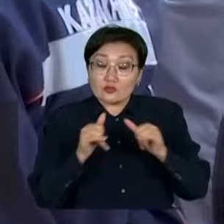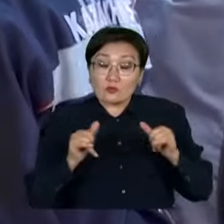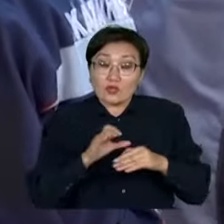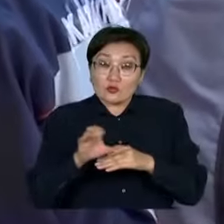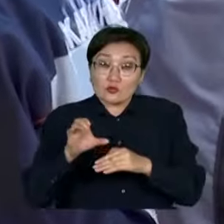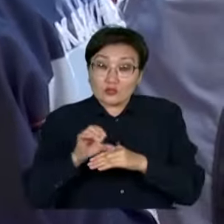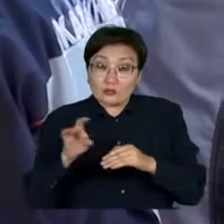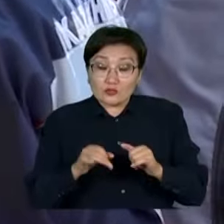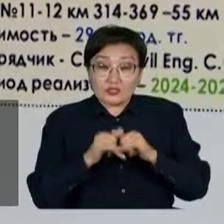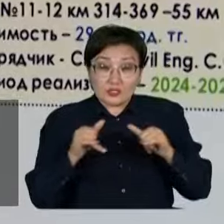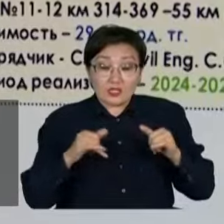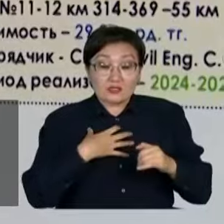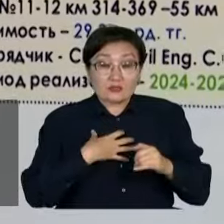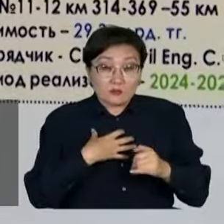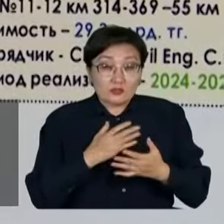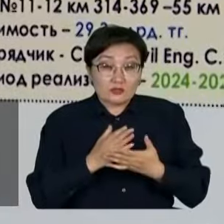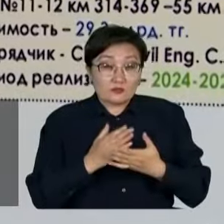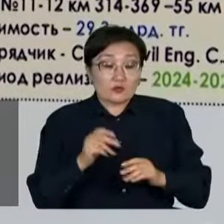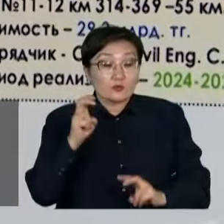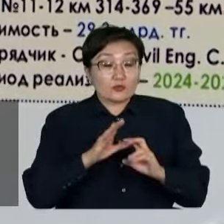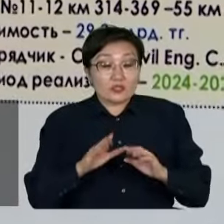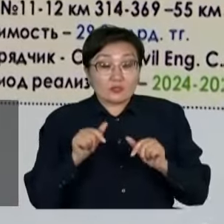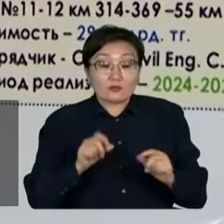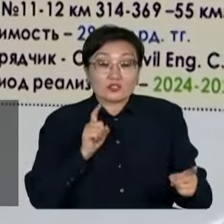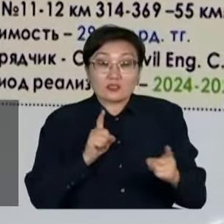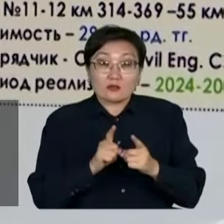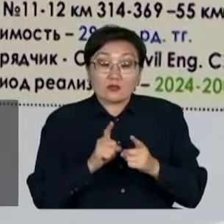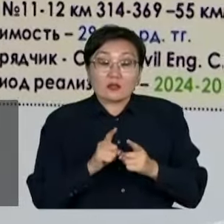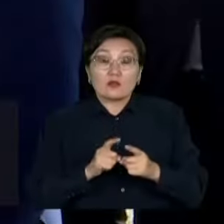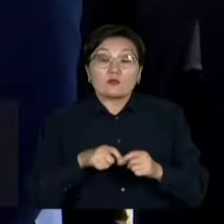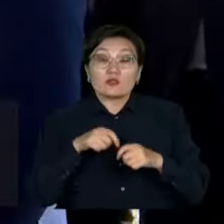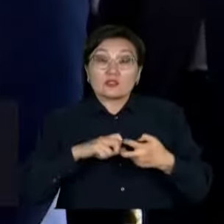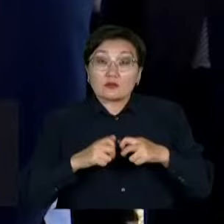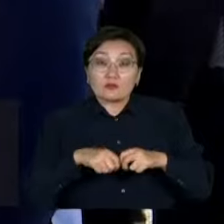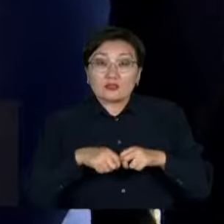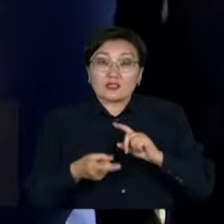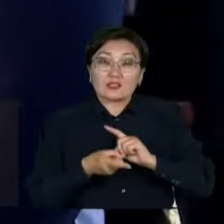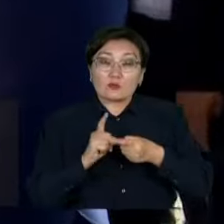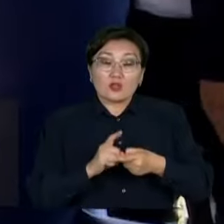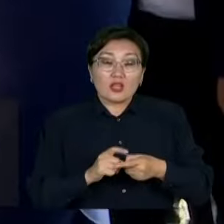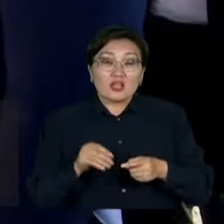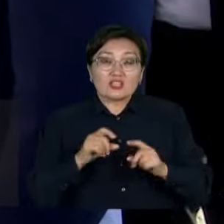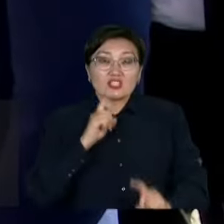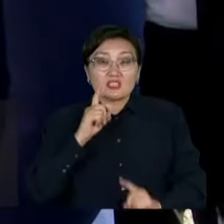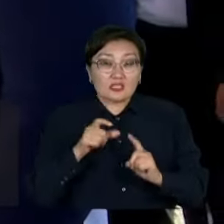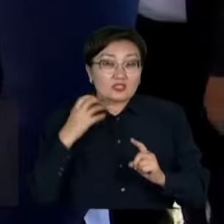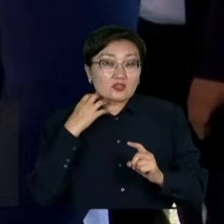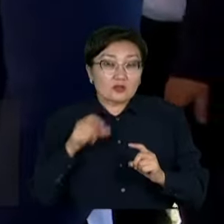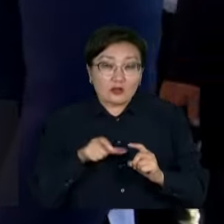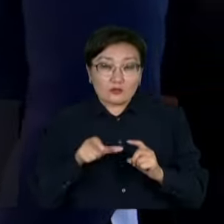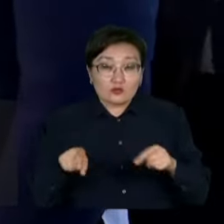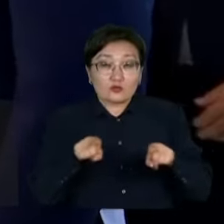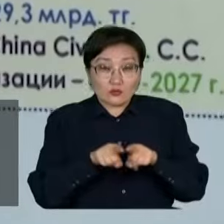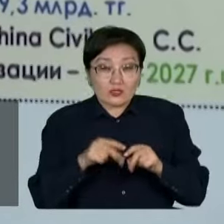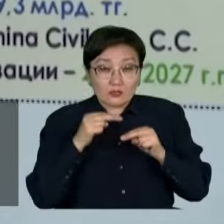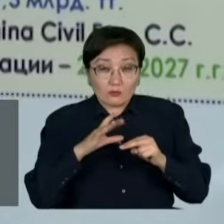кеңейту саясатының маңызы ерекше. Тек өндіріс емес, бұл кездесулерде жырға айналған Жезқазған Қызылорда автожолы да назардан тыс қалмады.